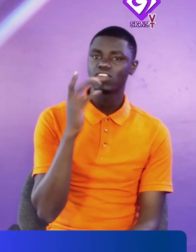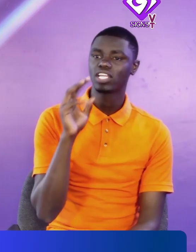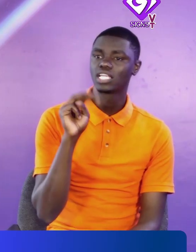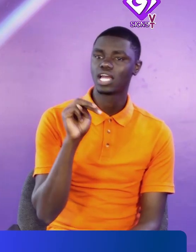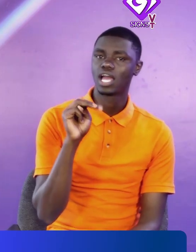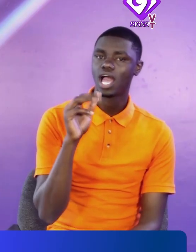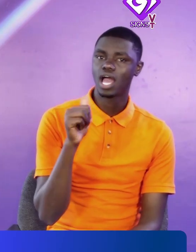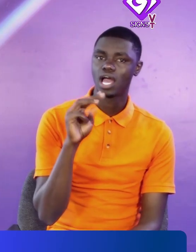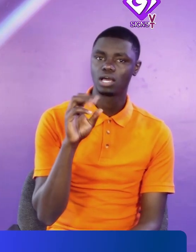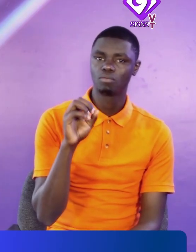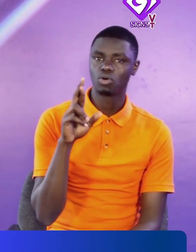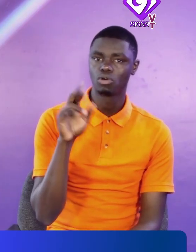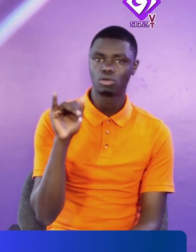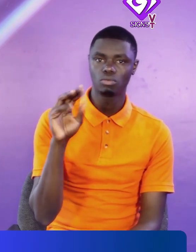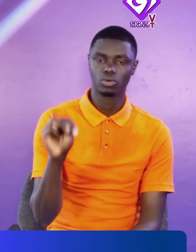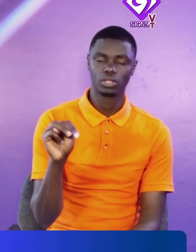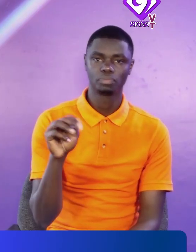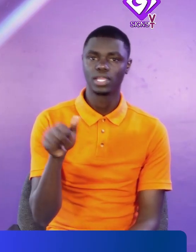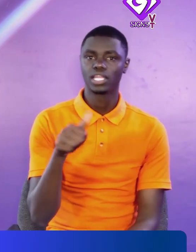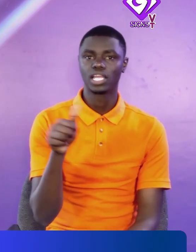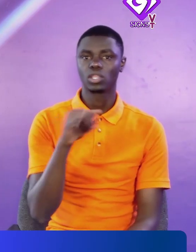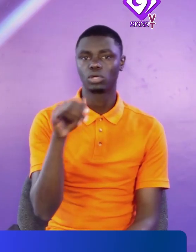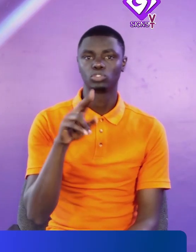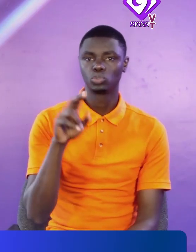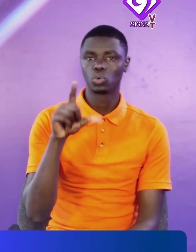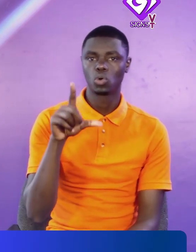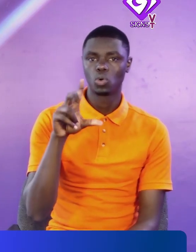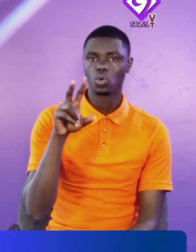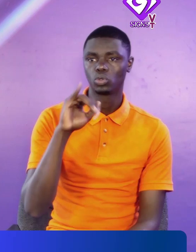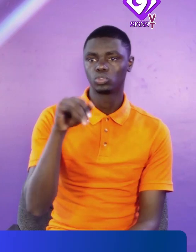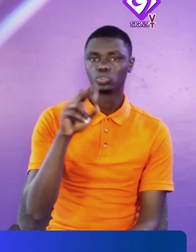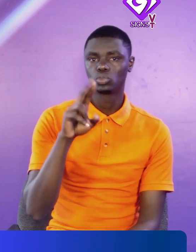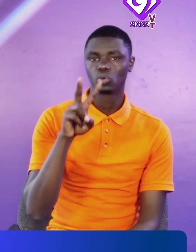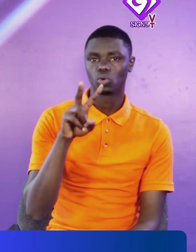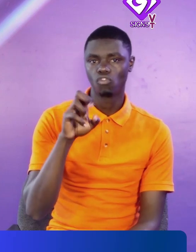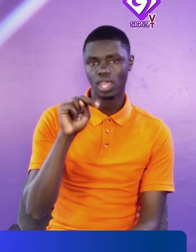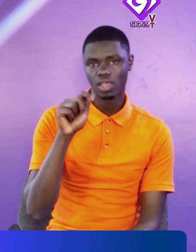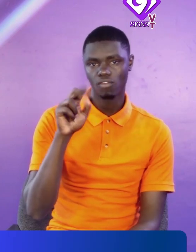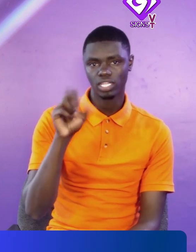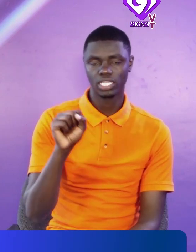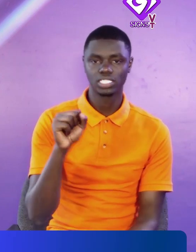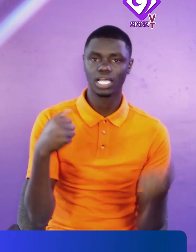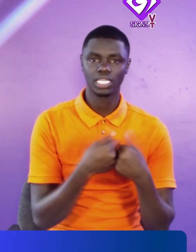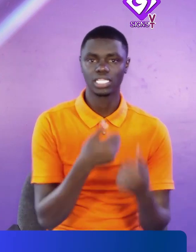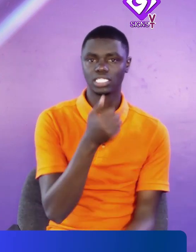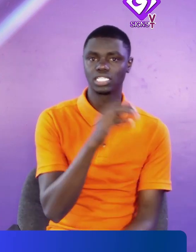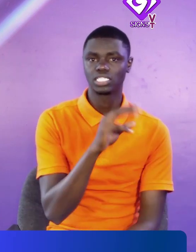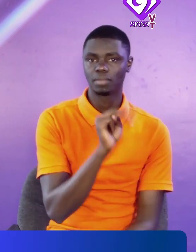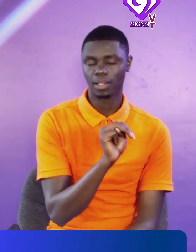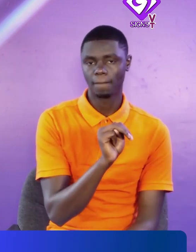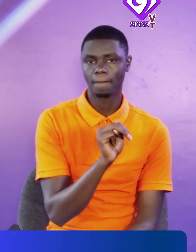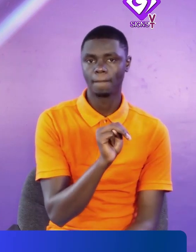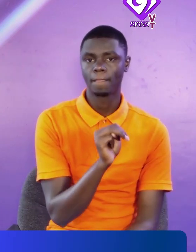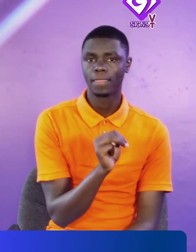itakuwa Juventus against AC Milan. AC Milan do table toppers pale Serie A, 12 points, the same as Napoli.